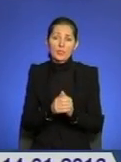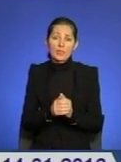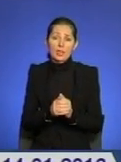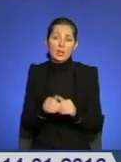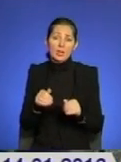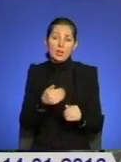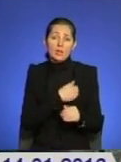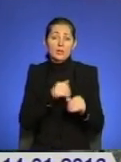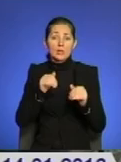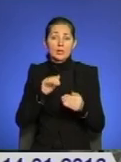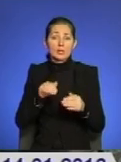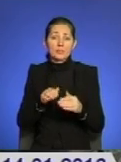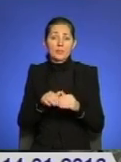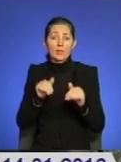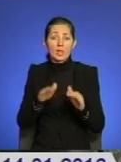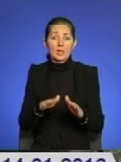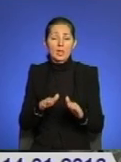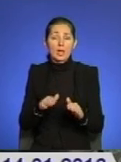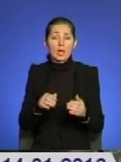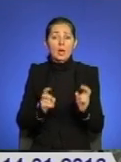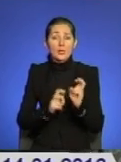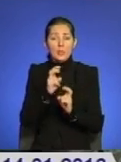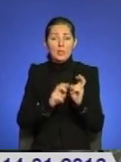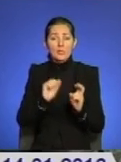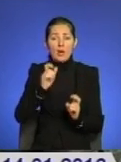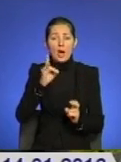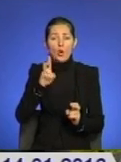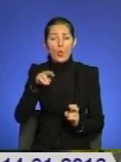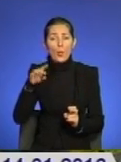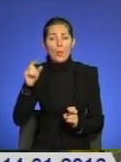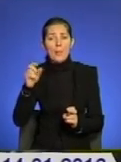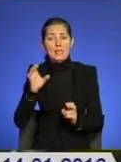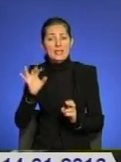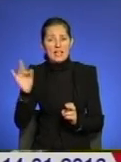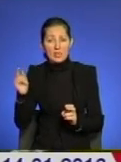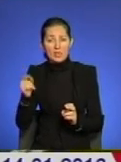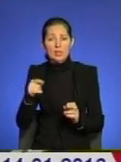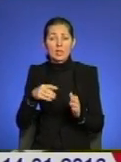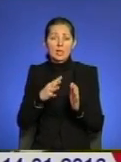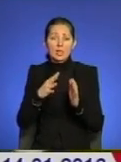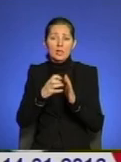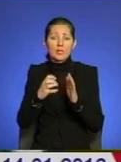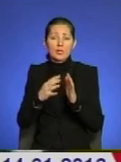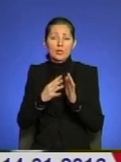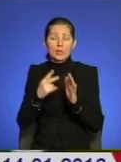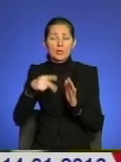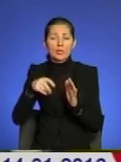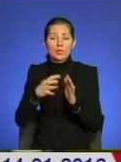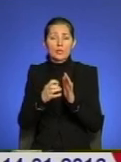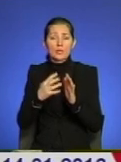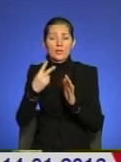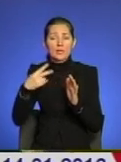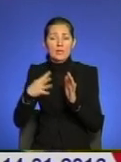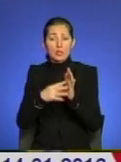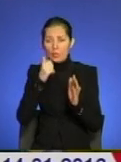поліції. Підприємство «Агропродсервіс» у 2010 році придбало стару ферму у Ланівцях і почало будівництво